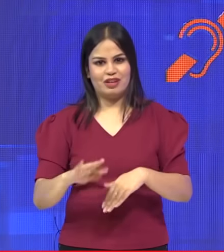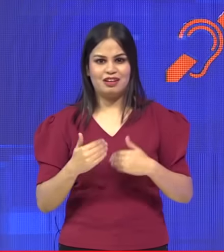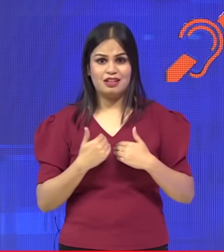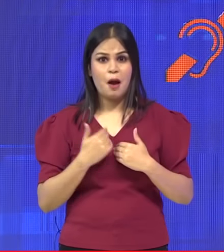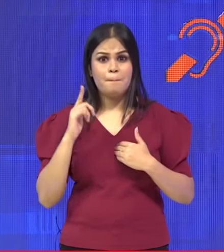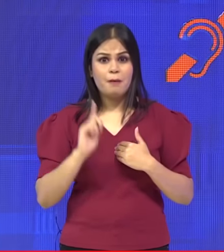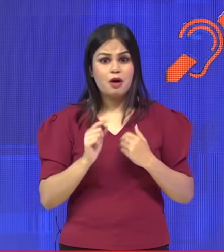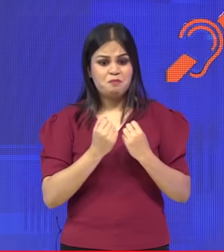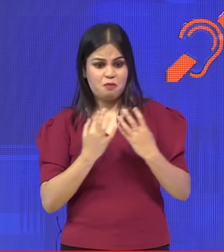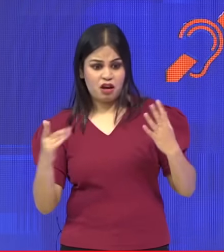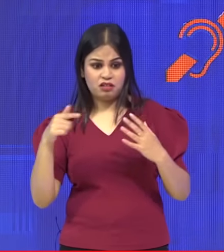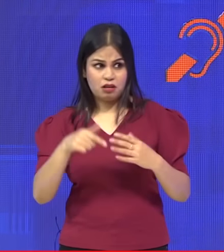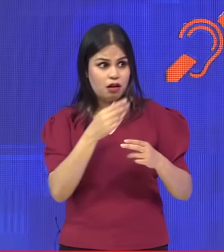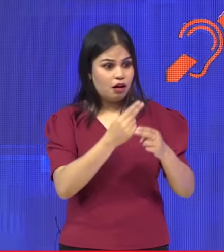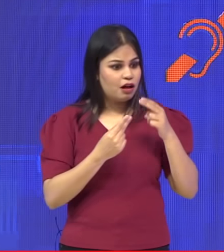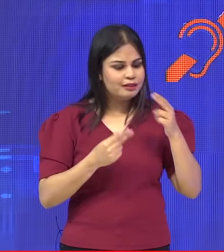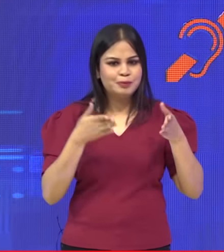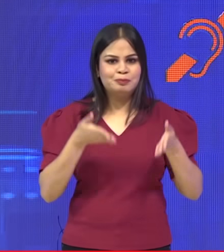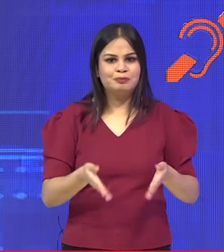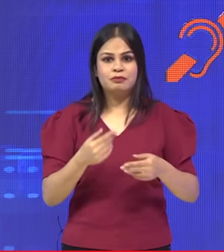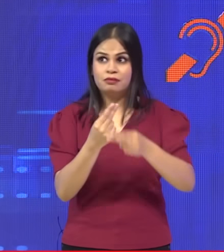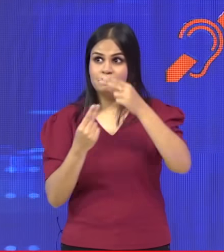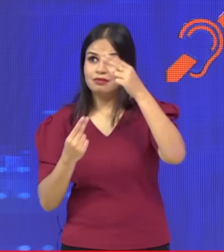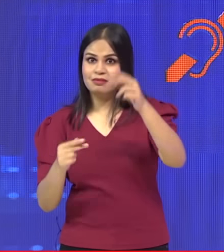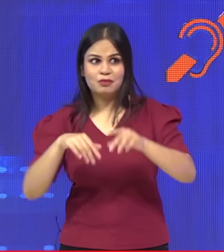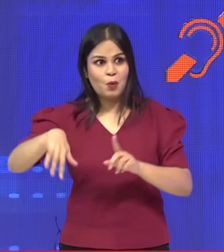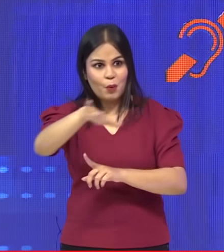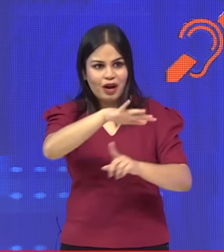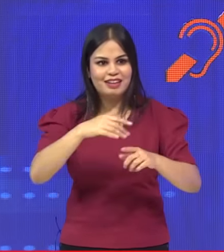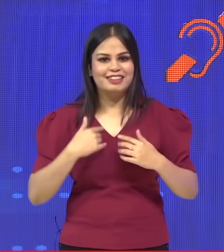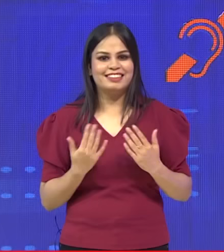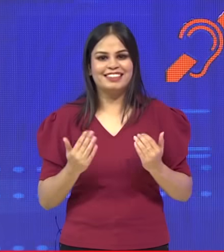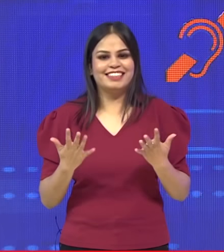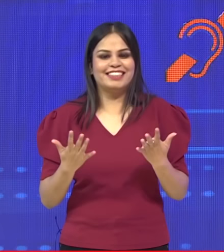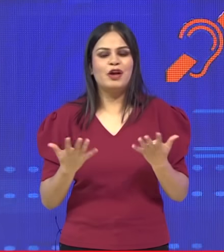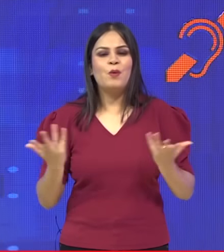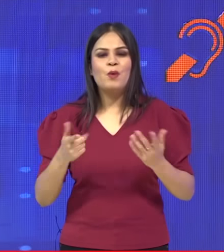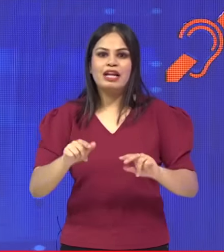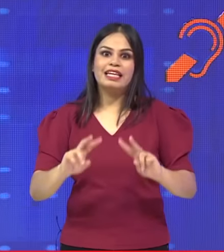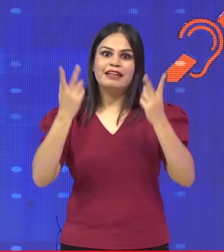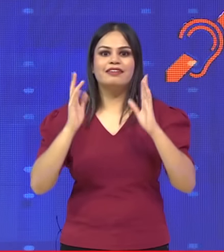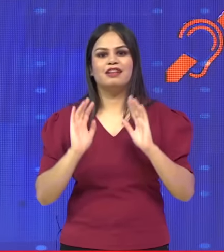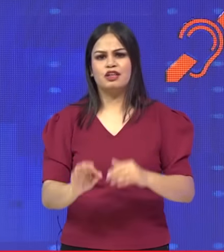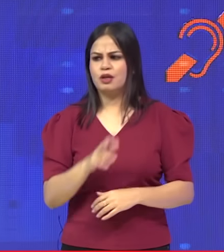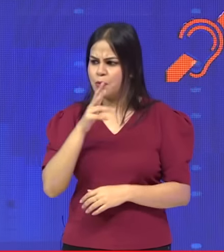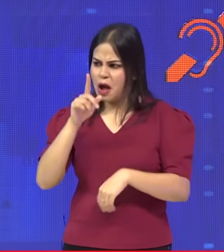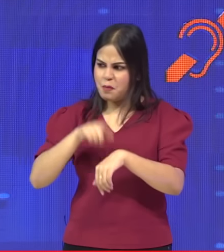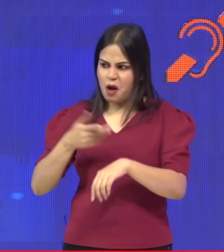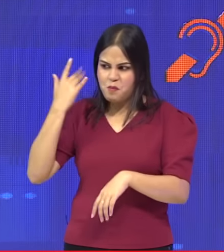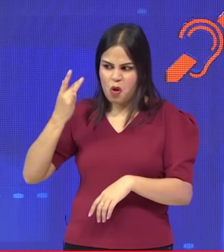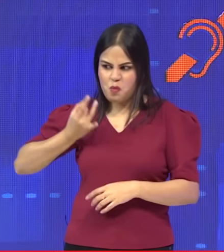लेकिन वह बयान नहीं कर सकता मैं यहां पर वह अलग ही एक बात